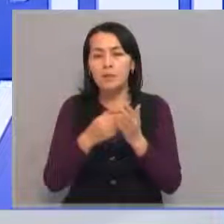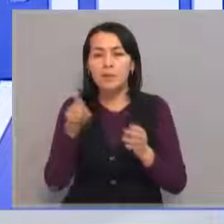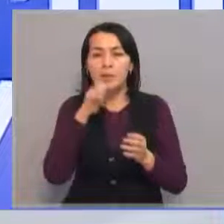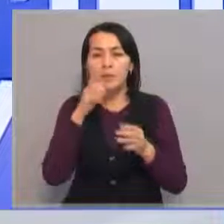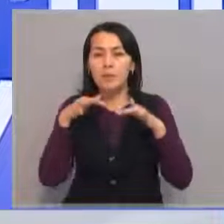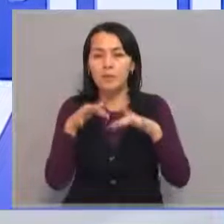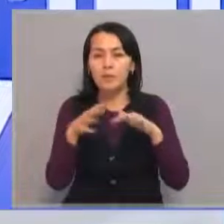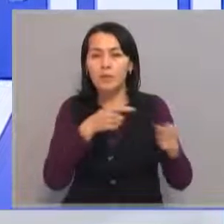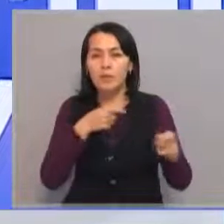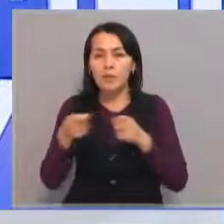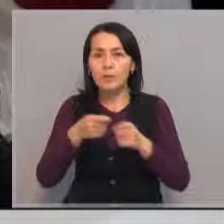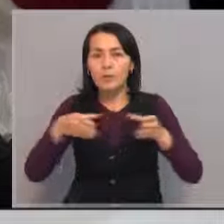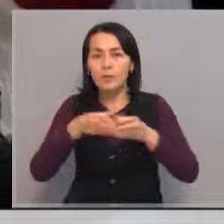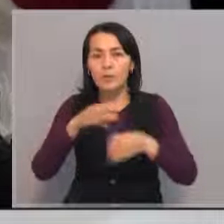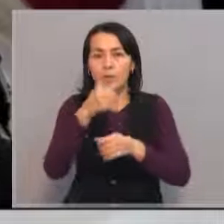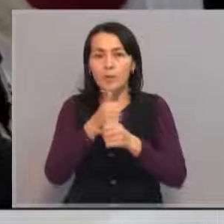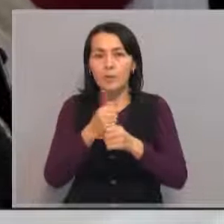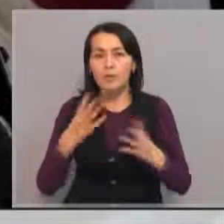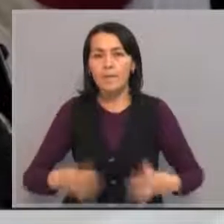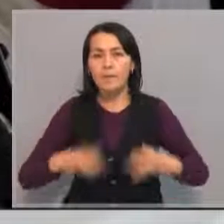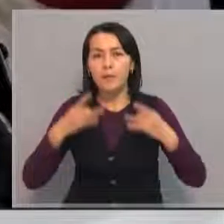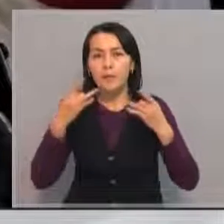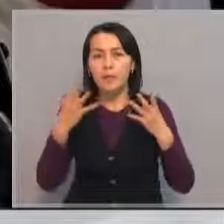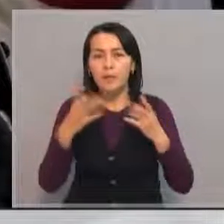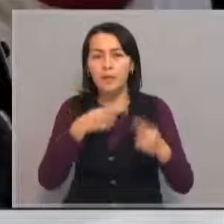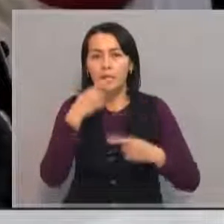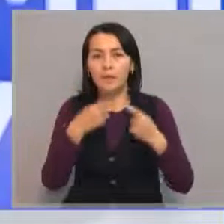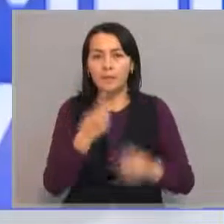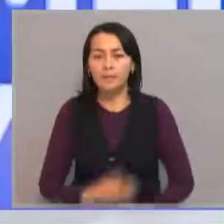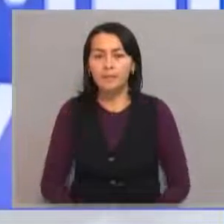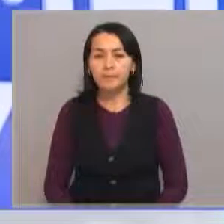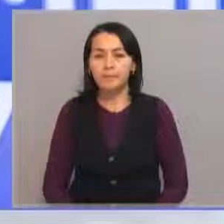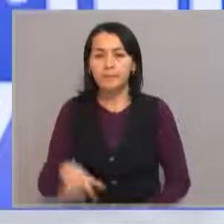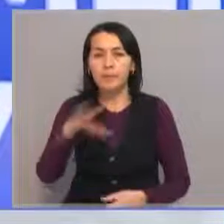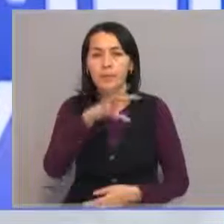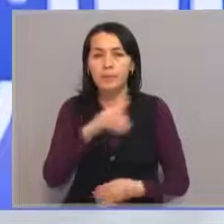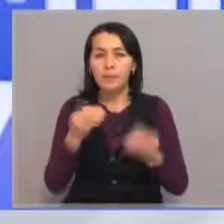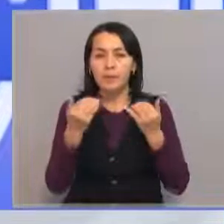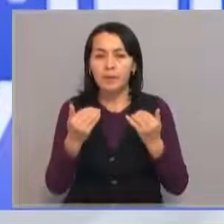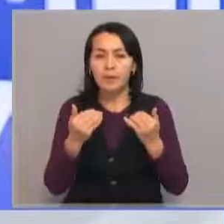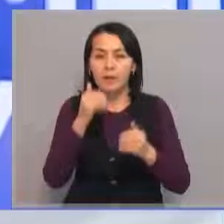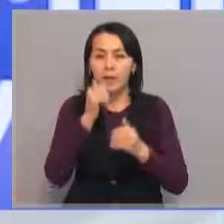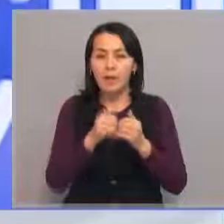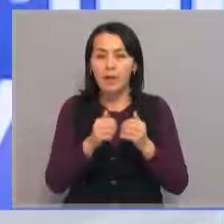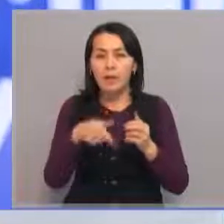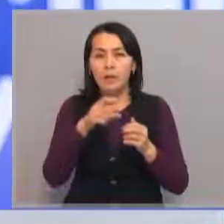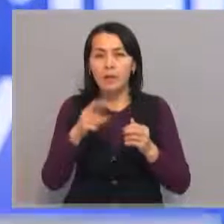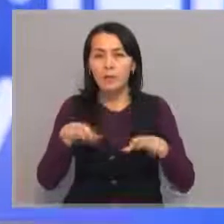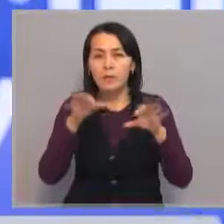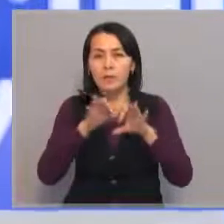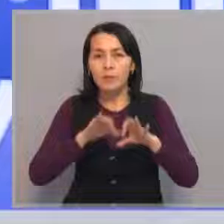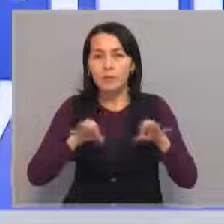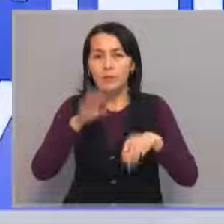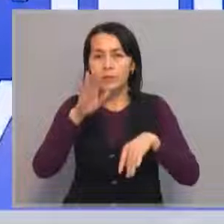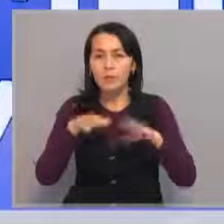істері жөніндегі басқармасының бөлім басшысы мерекенің маңыздылығын сөз етті. Жалпы алғанда әр ұлт, әр халық үшін тәуелсіздіктен